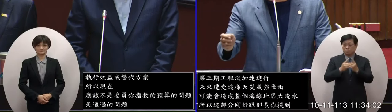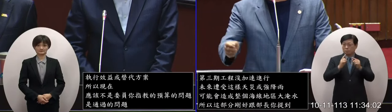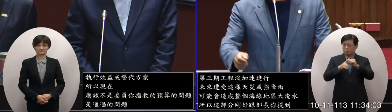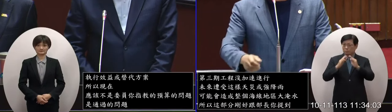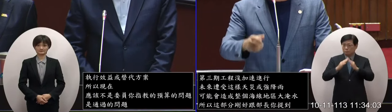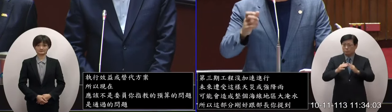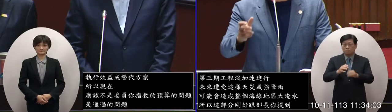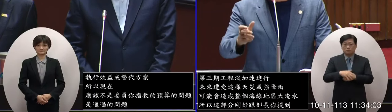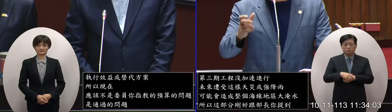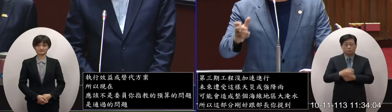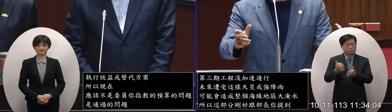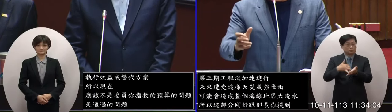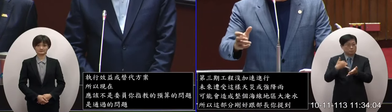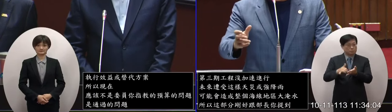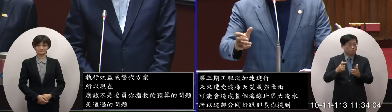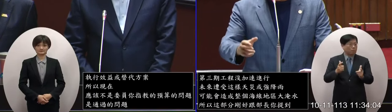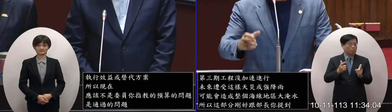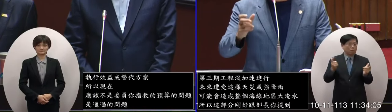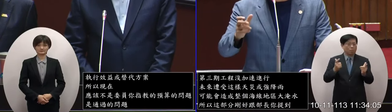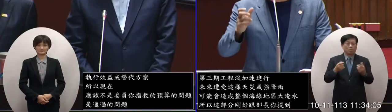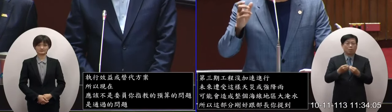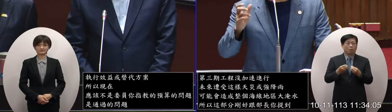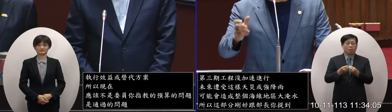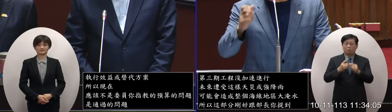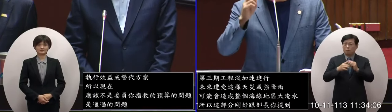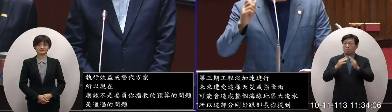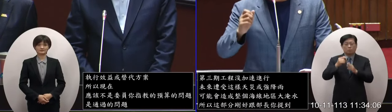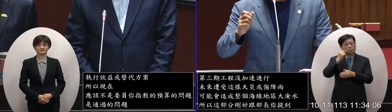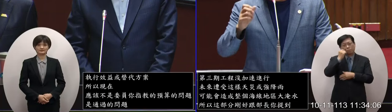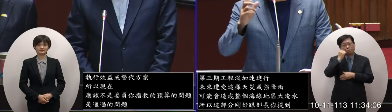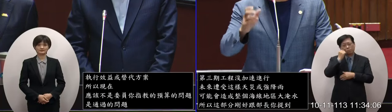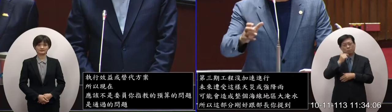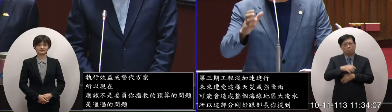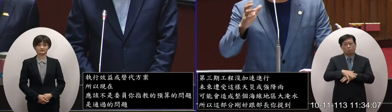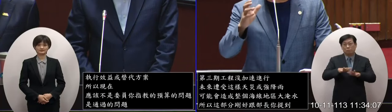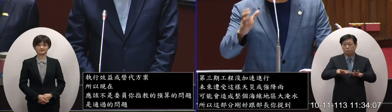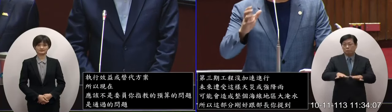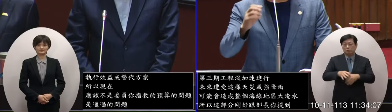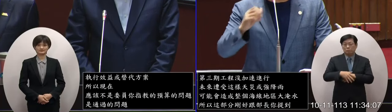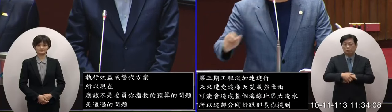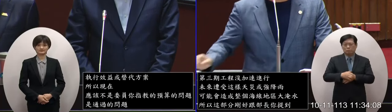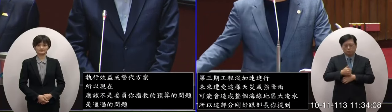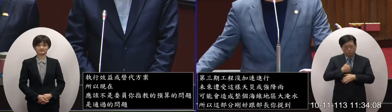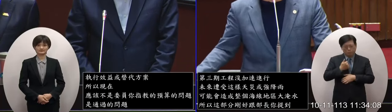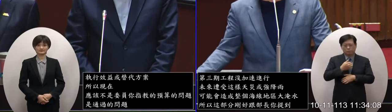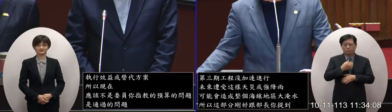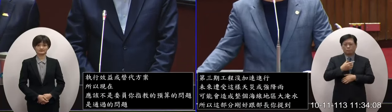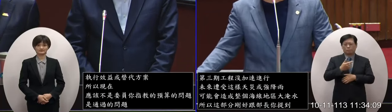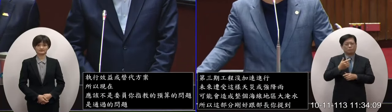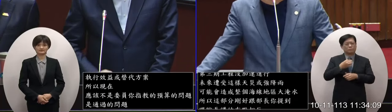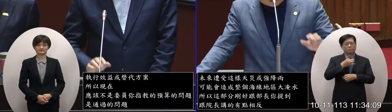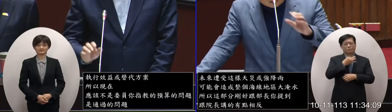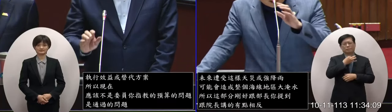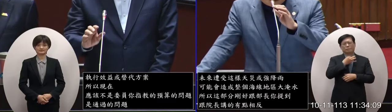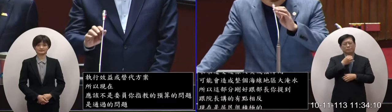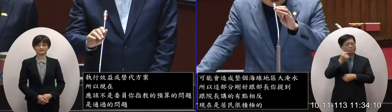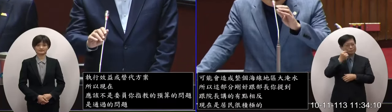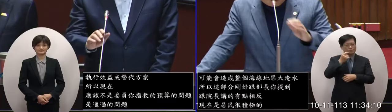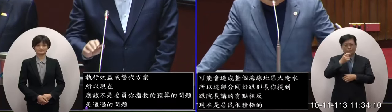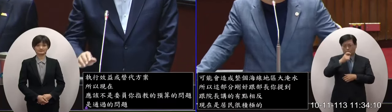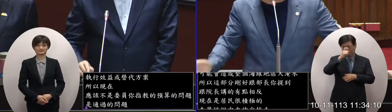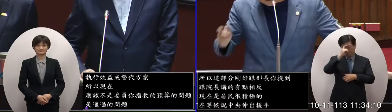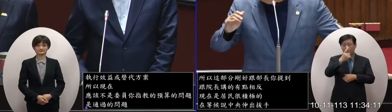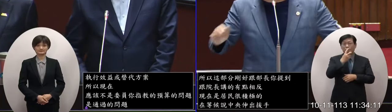中市来讲，这个预算的规模，台中市没有办法现在 确实是遭受到很大的困难。希望说中